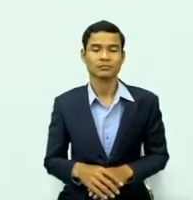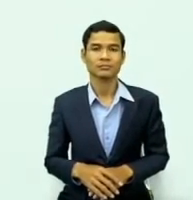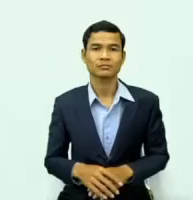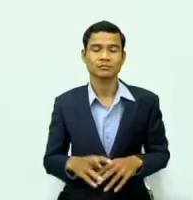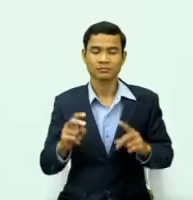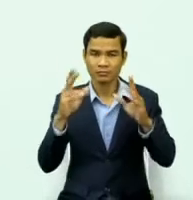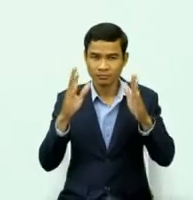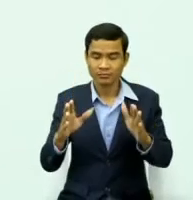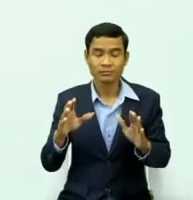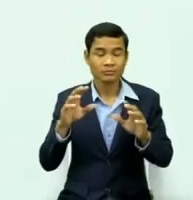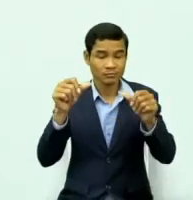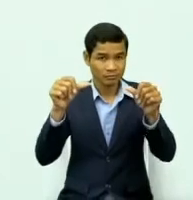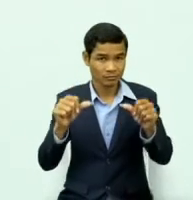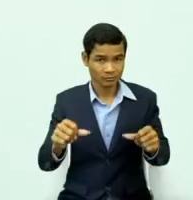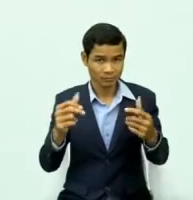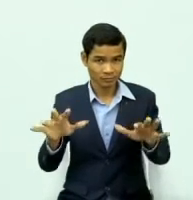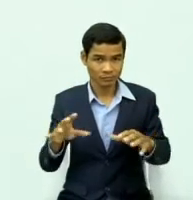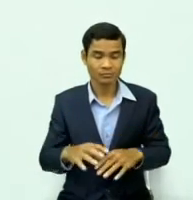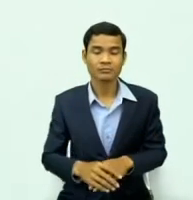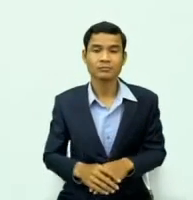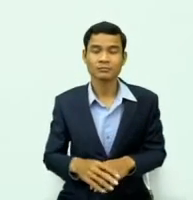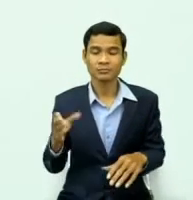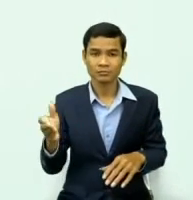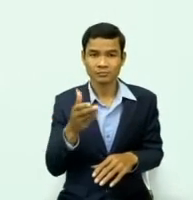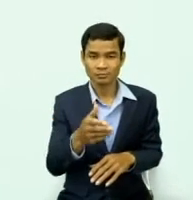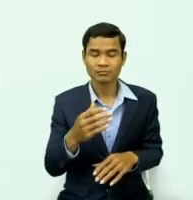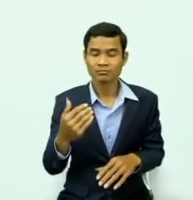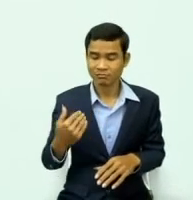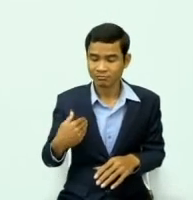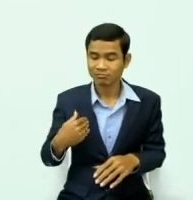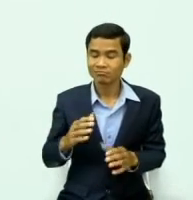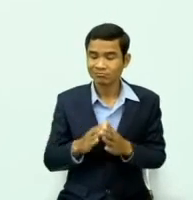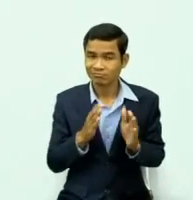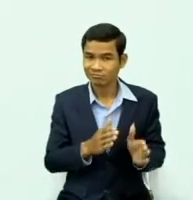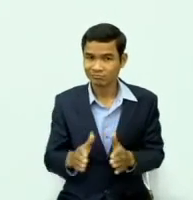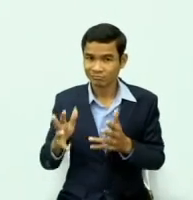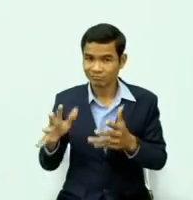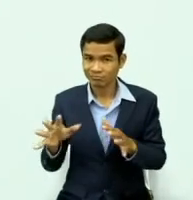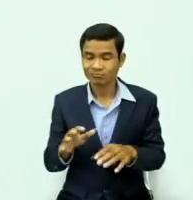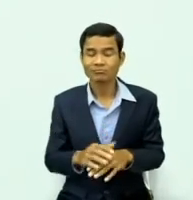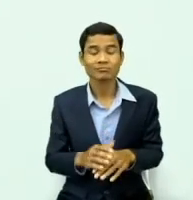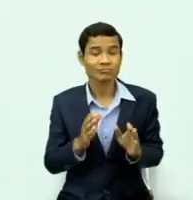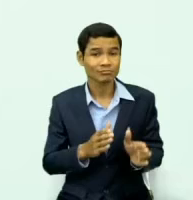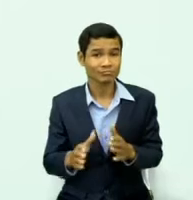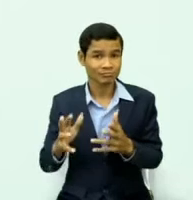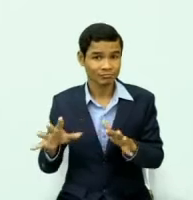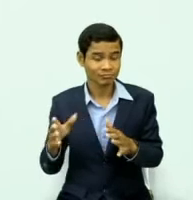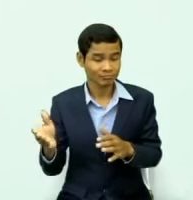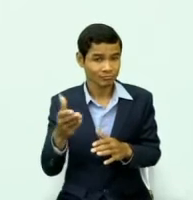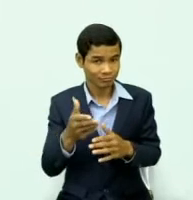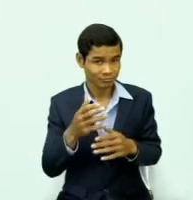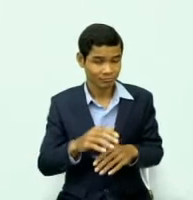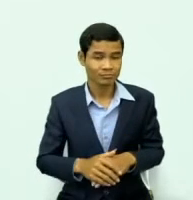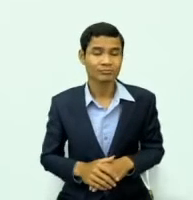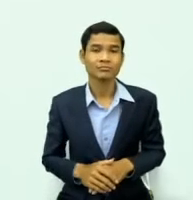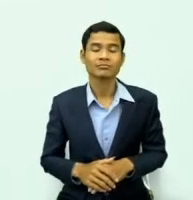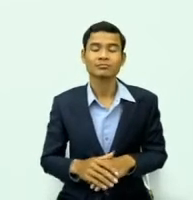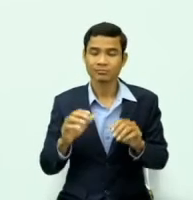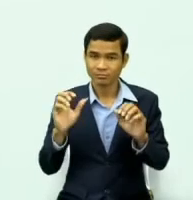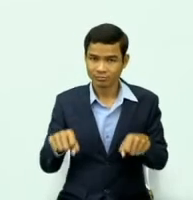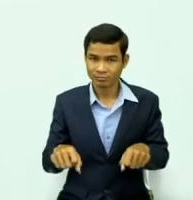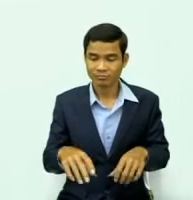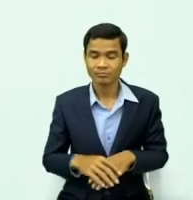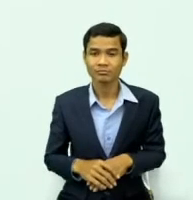nó cứ bật rồi hai chà tại con tặng ác này tìm trò tìm chà rồi hai rồi nữa